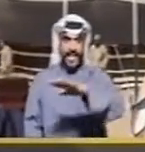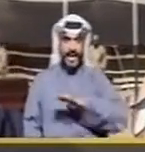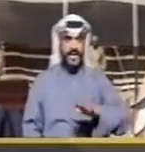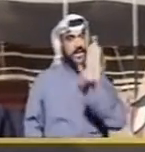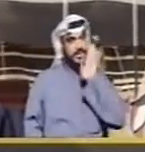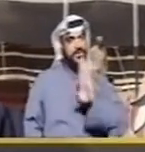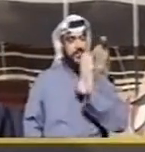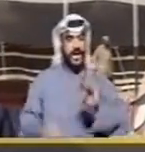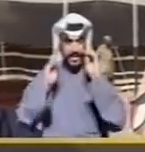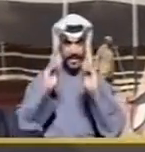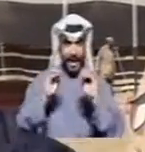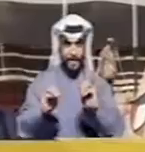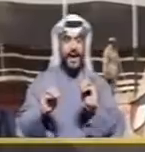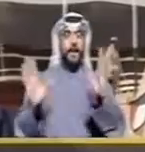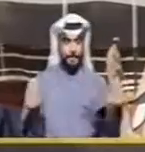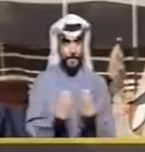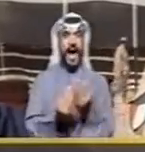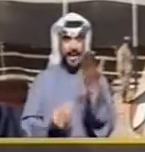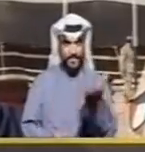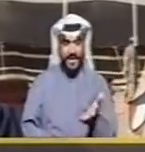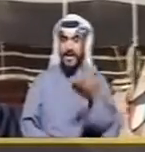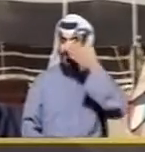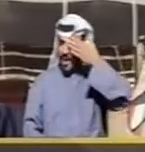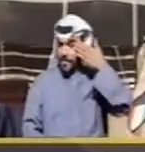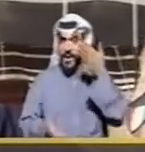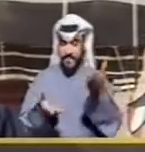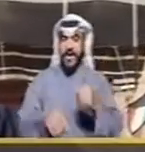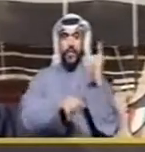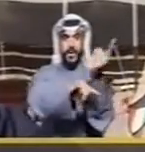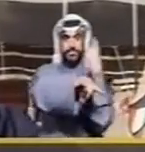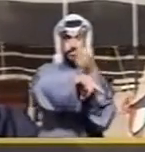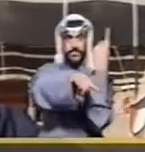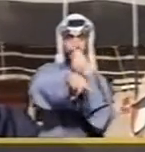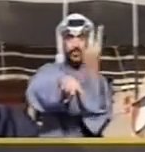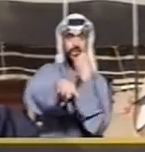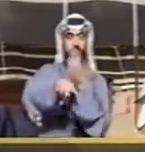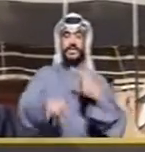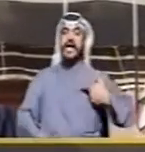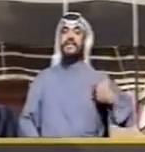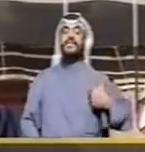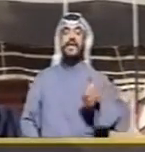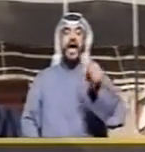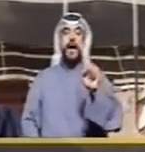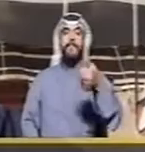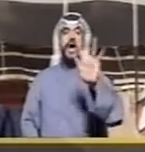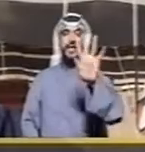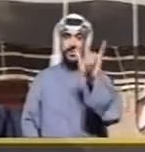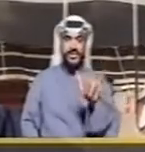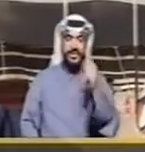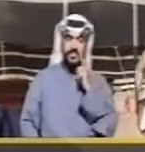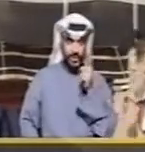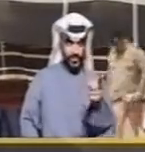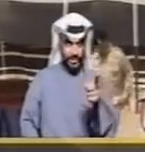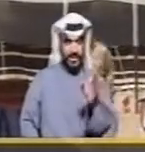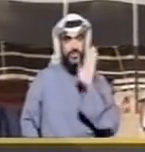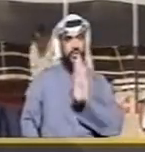الوطني، وطبعا شاركت الأباتشي من القوة الجوية الكويتية. طبعا هذا التمرين